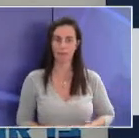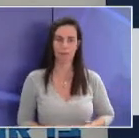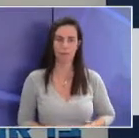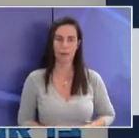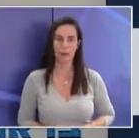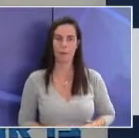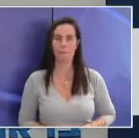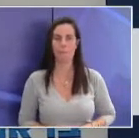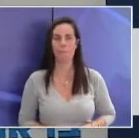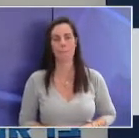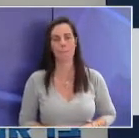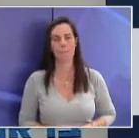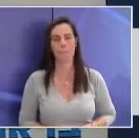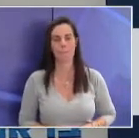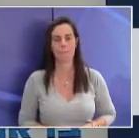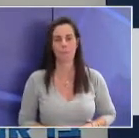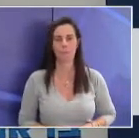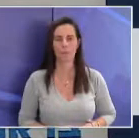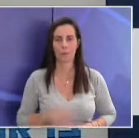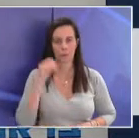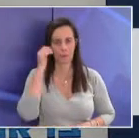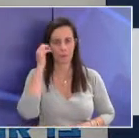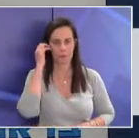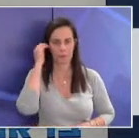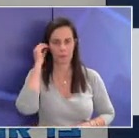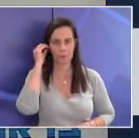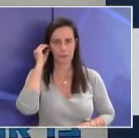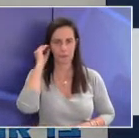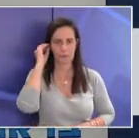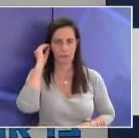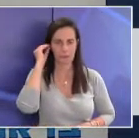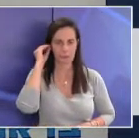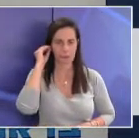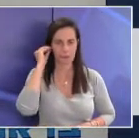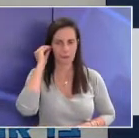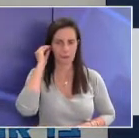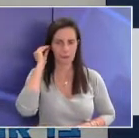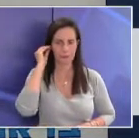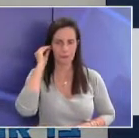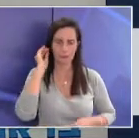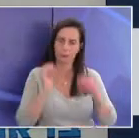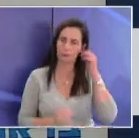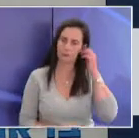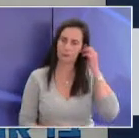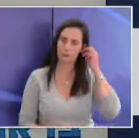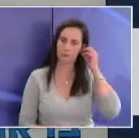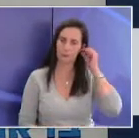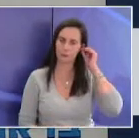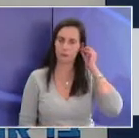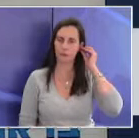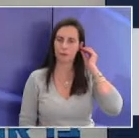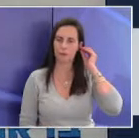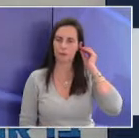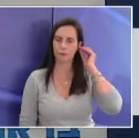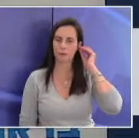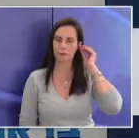אלי ונטל? כן, אדוני, קודם כל, במידה אנחנו הולכים באמת לבחירות ונתניהו שוב מנצח, תשב איתו בעוד באותה